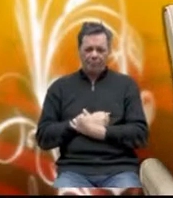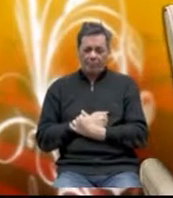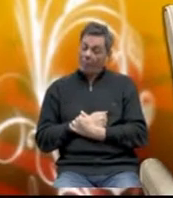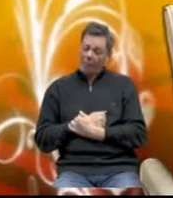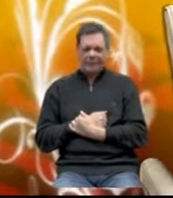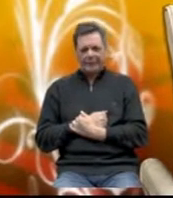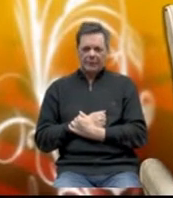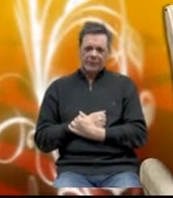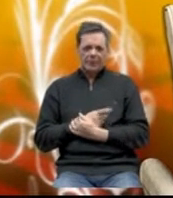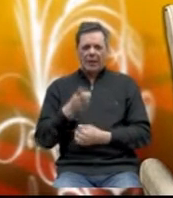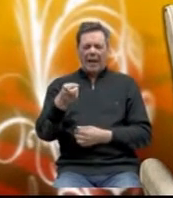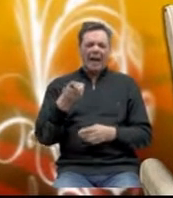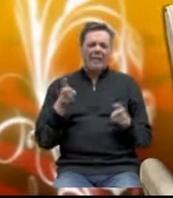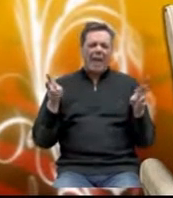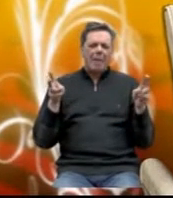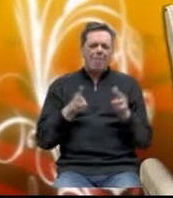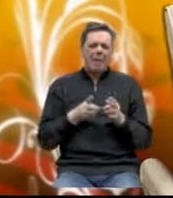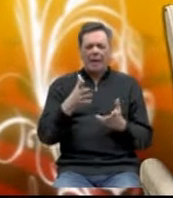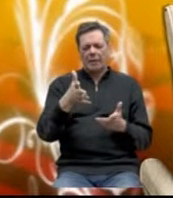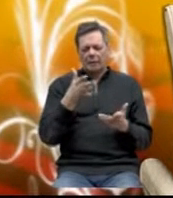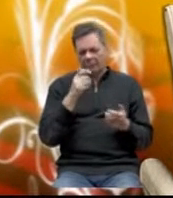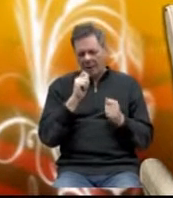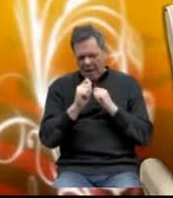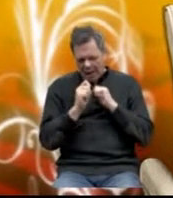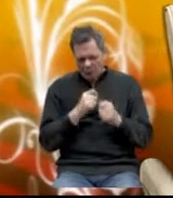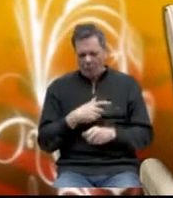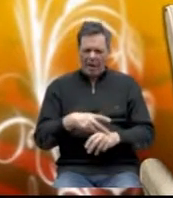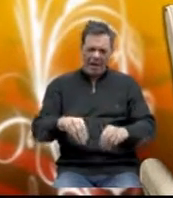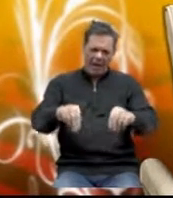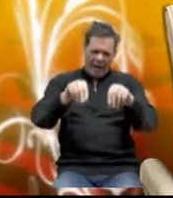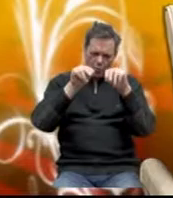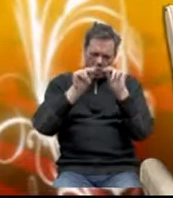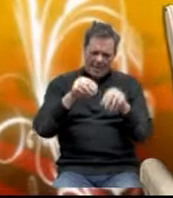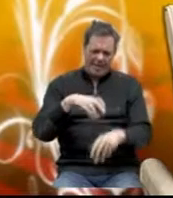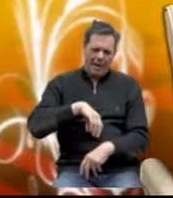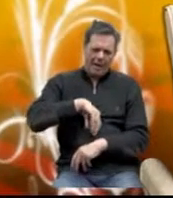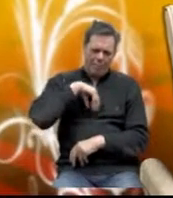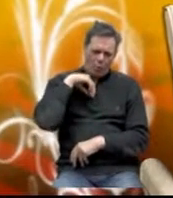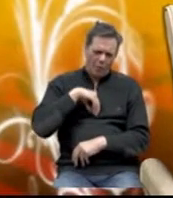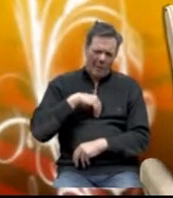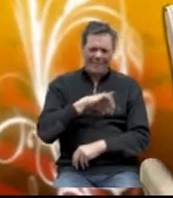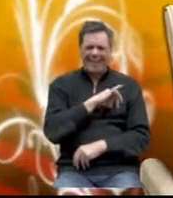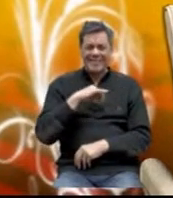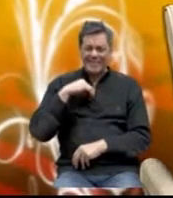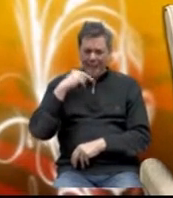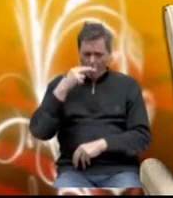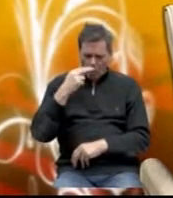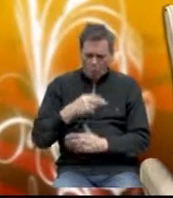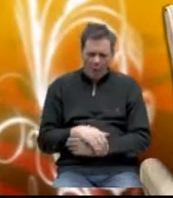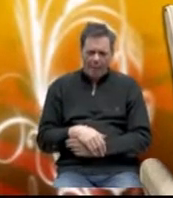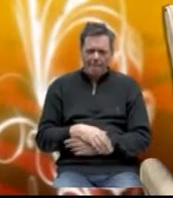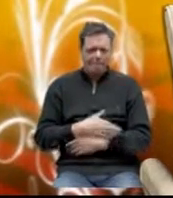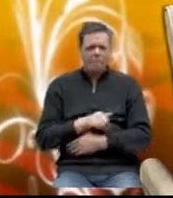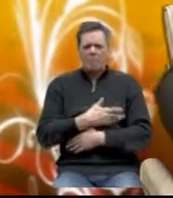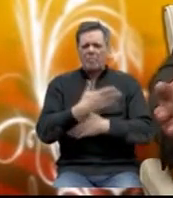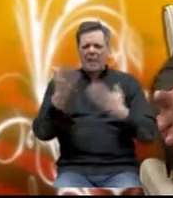taj manjak tog razgovora, te edukacije, motivacije, samokontrole, samozbrinjavanja zapravo, svih